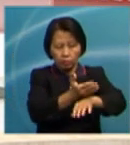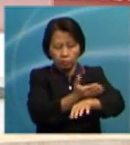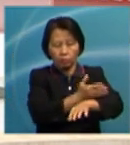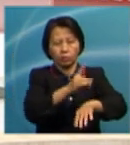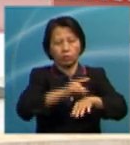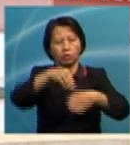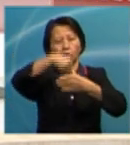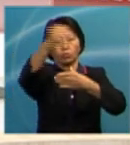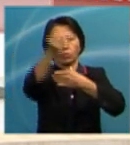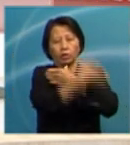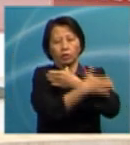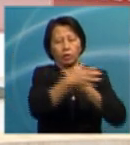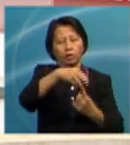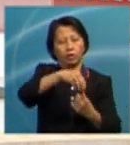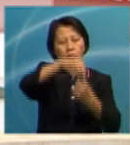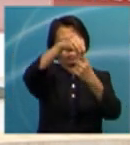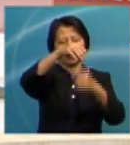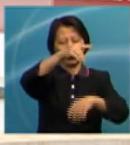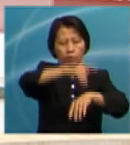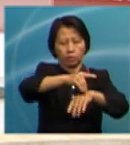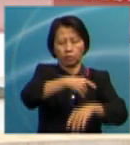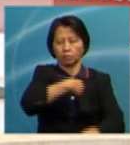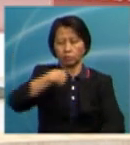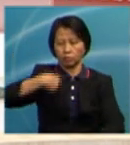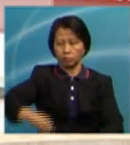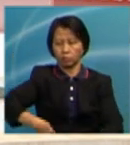di luar negara terutamanya di